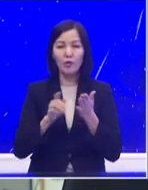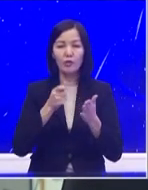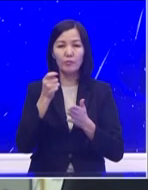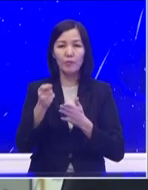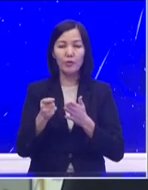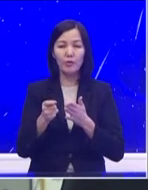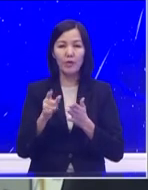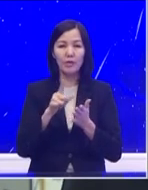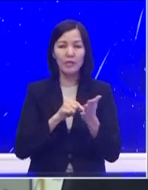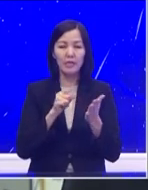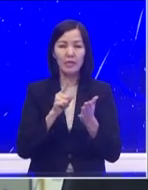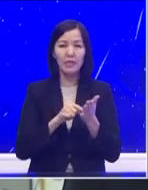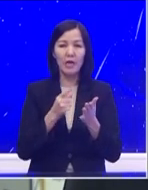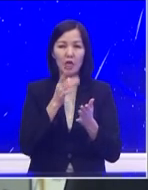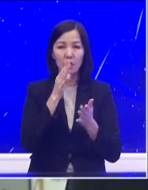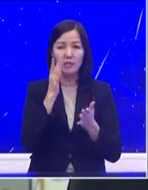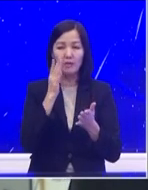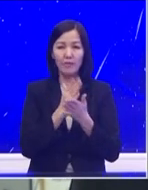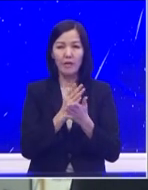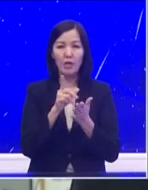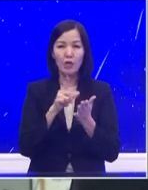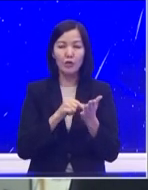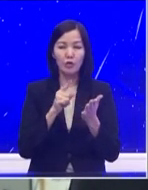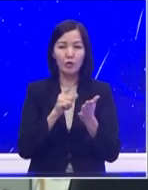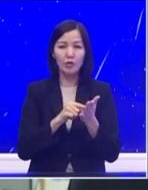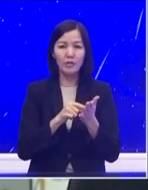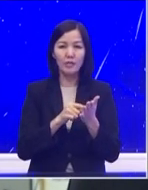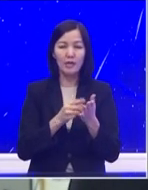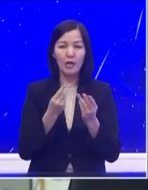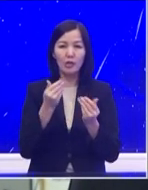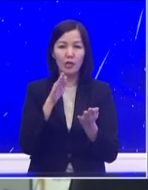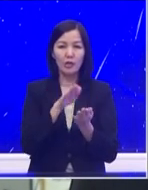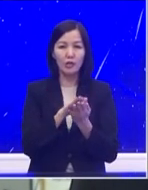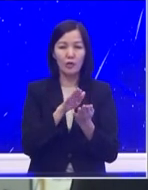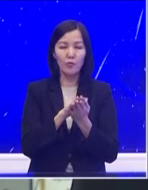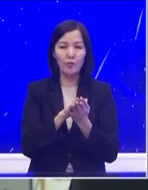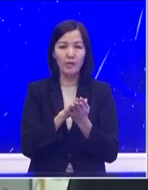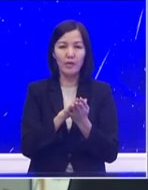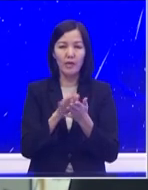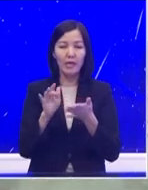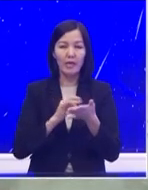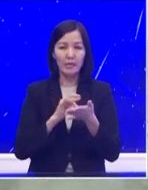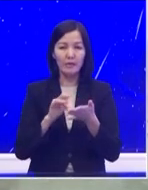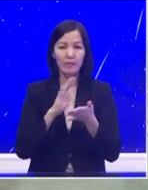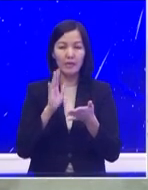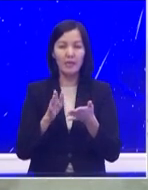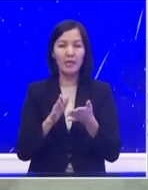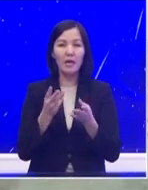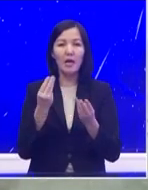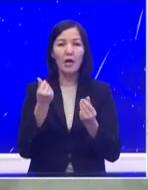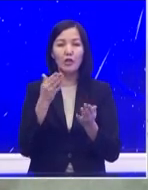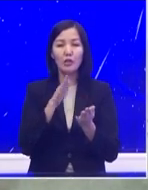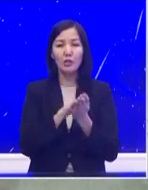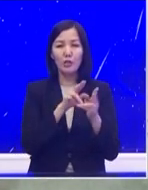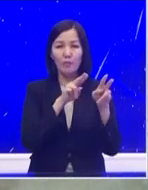зейнетақы жасына келгенін және зейнетақы жүйесінің ортақ бөлігі жинақтаушы зейнетақы қорымен есептеледі. Жинақты бақылау